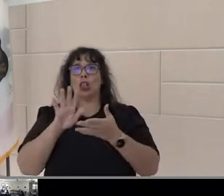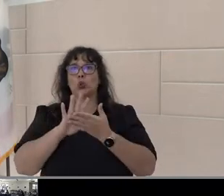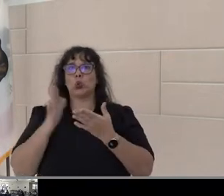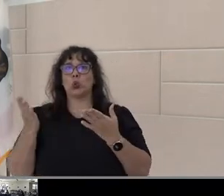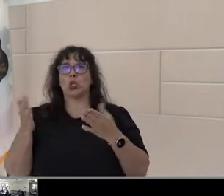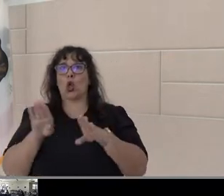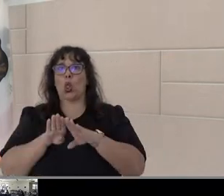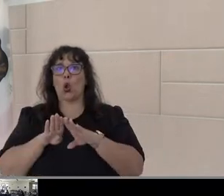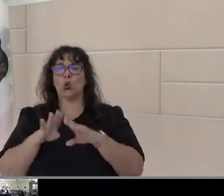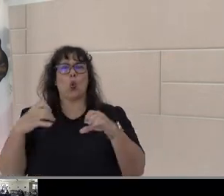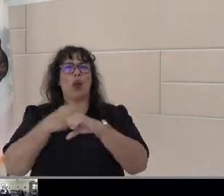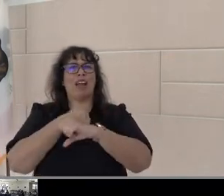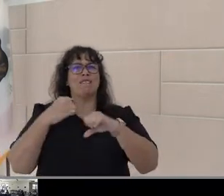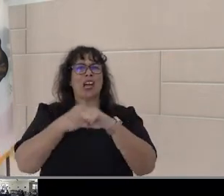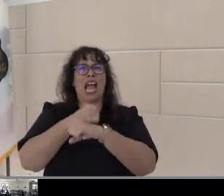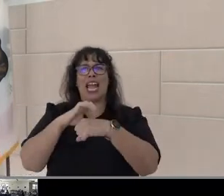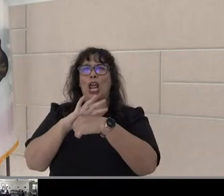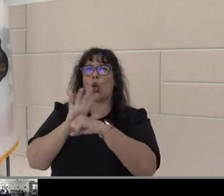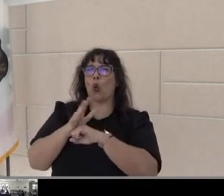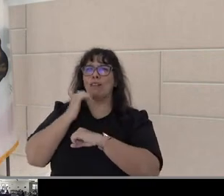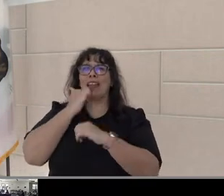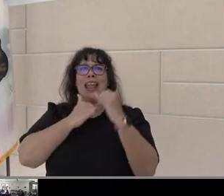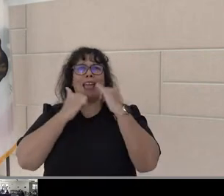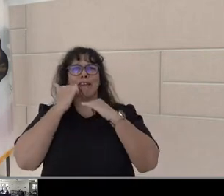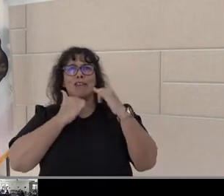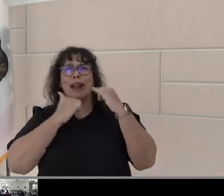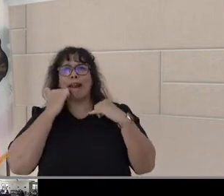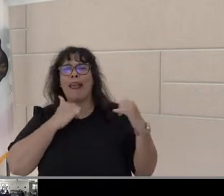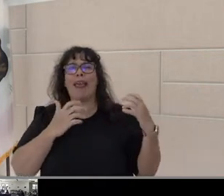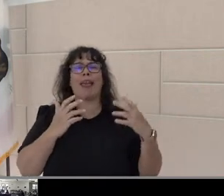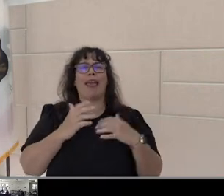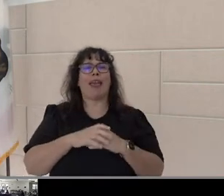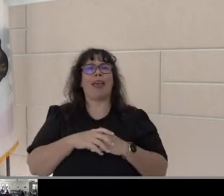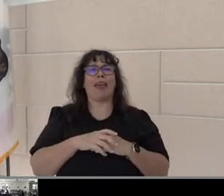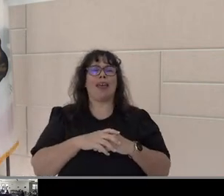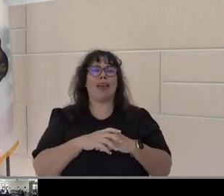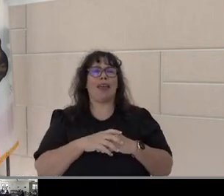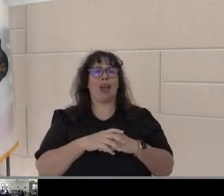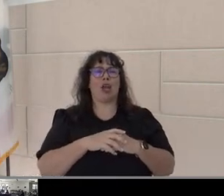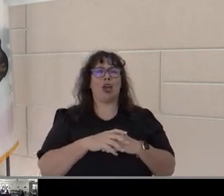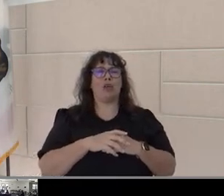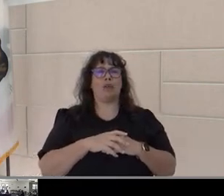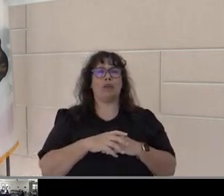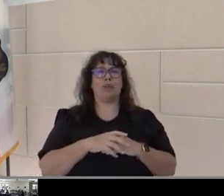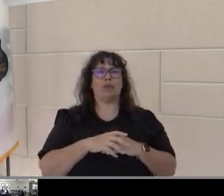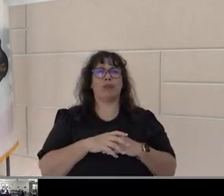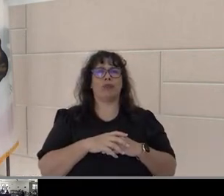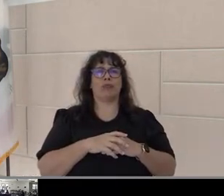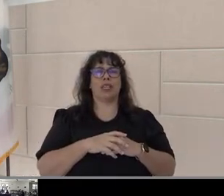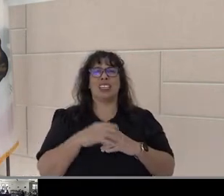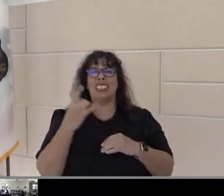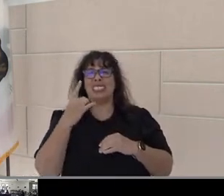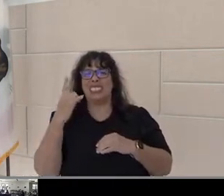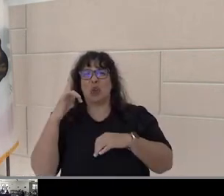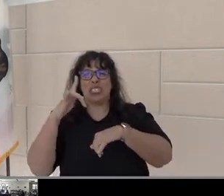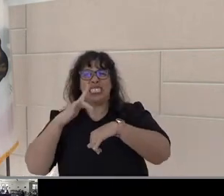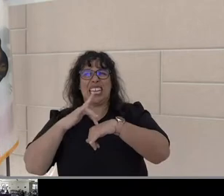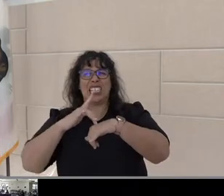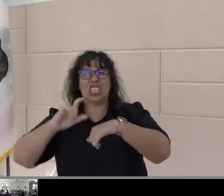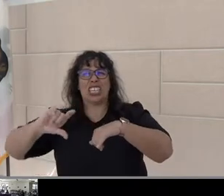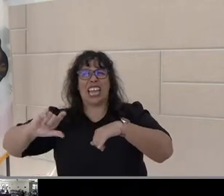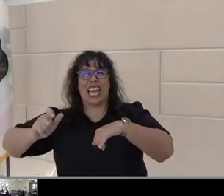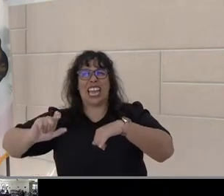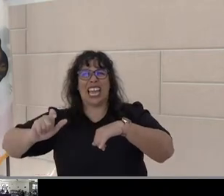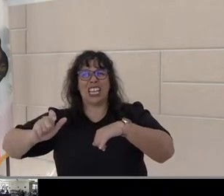ពួកគាត់បានប្រឆាំងជាមួយនឹងមេរោគ COVID ហើយមានការស